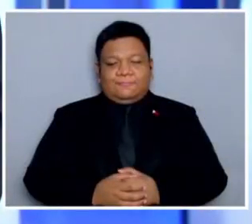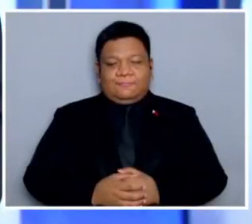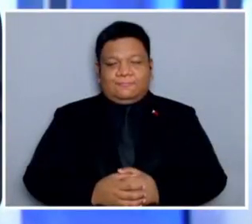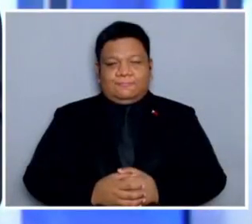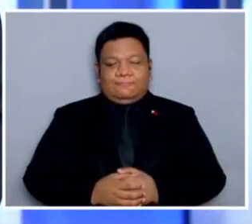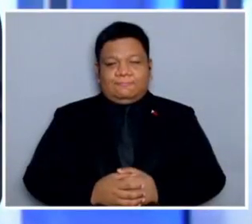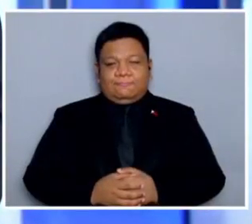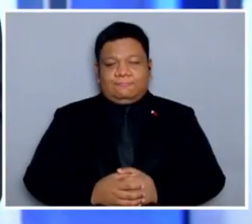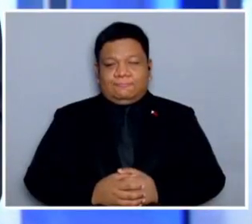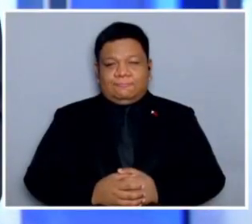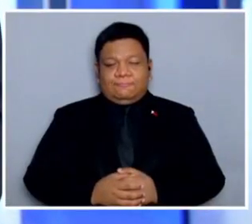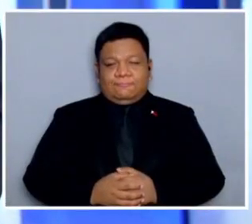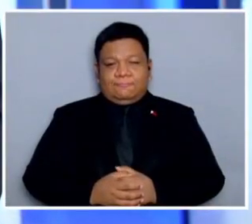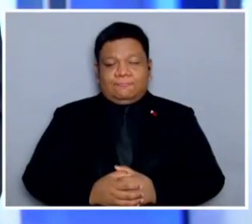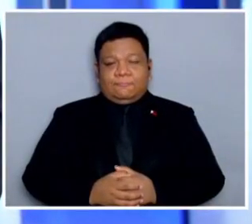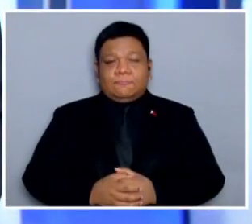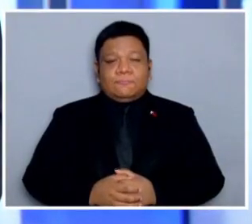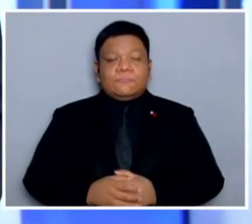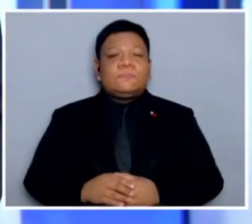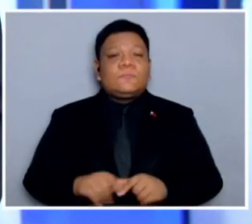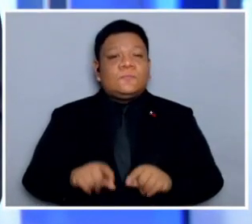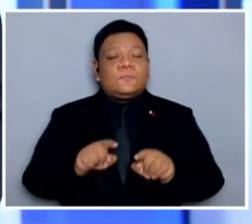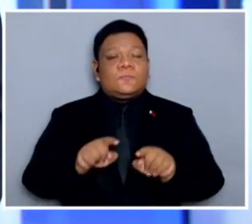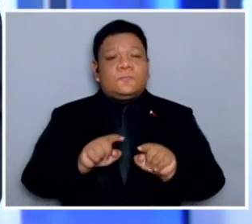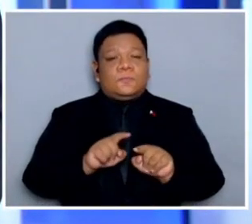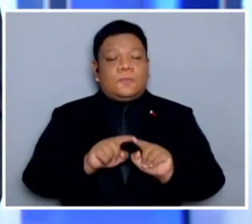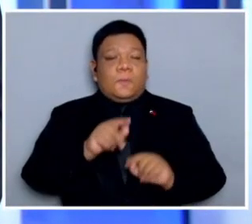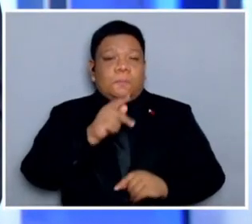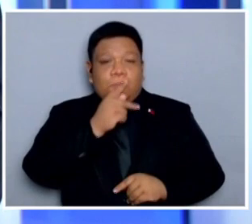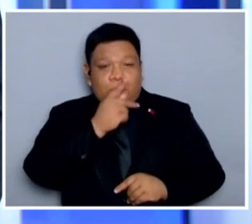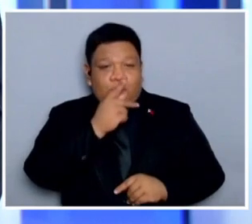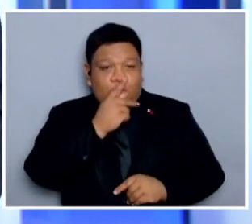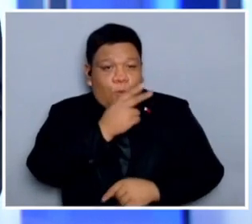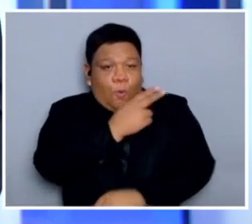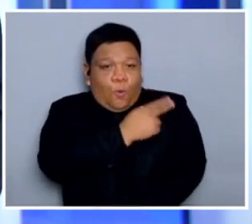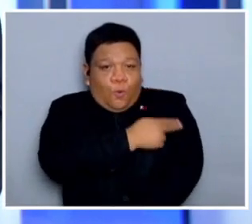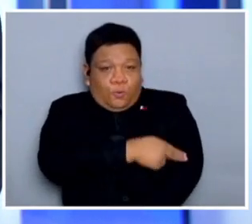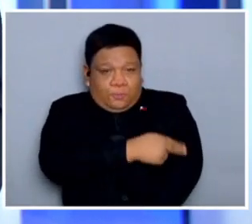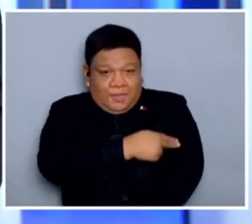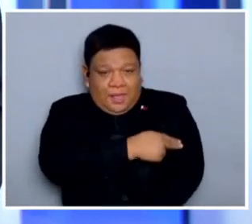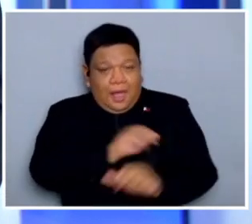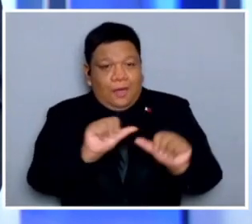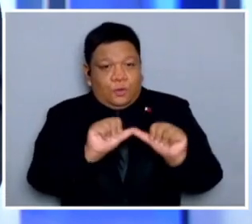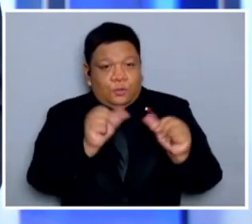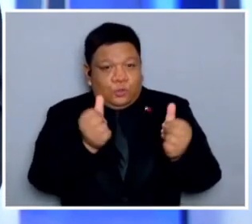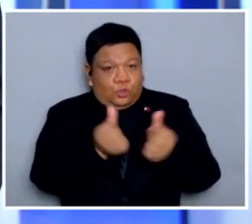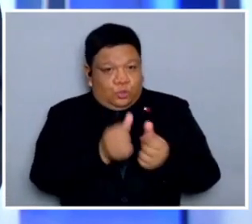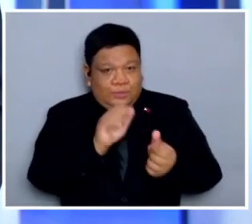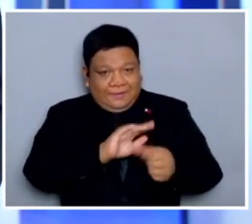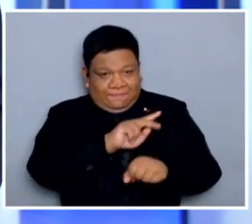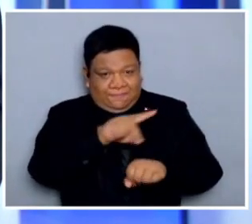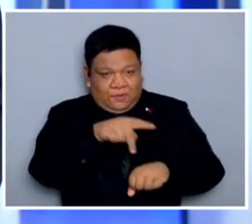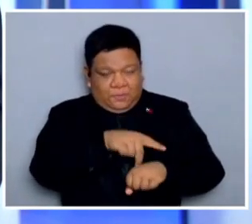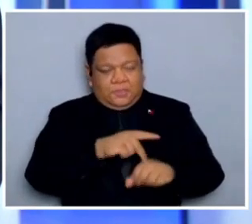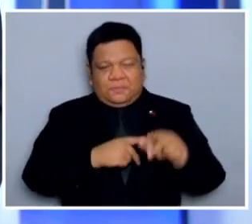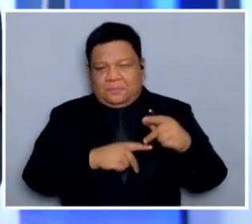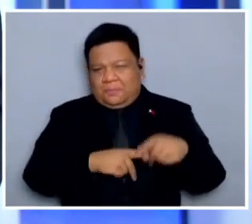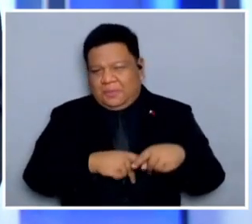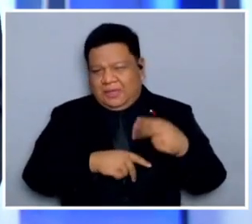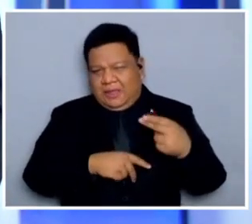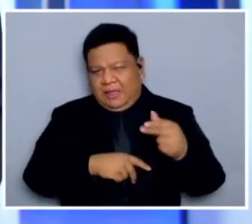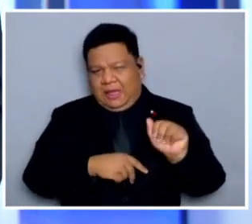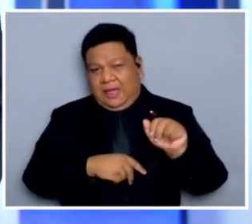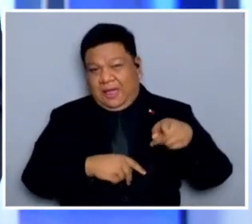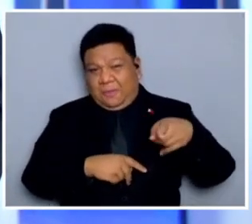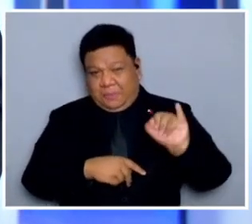Ipinagpaliban ng Private Hospitals Association of the Philippines ang tinutulak na PhilHealth Holiday na dapat ay tatagal mula